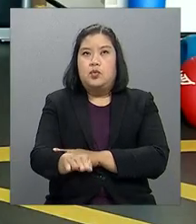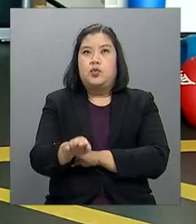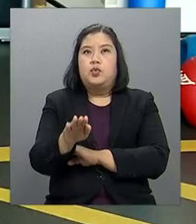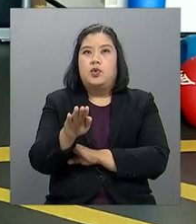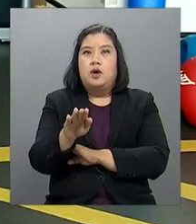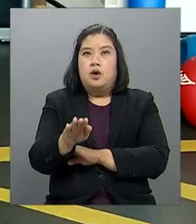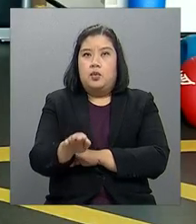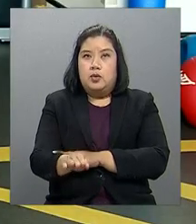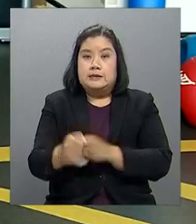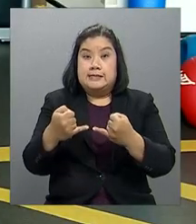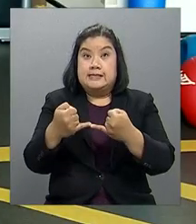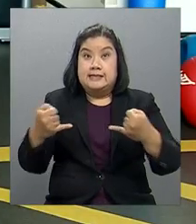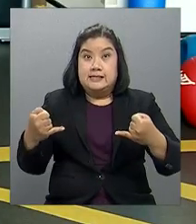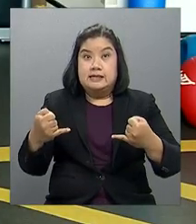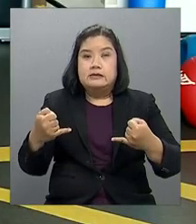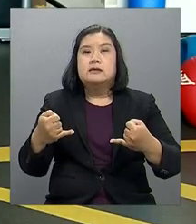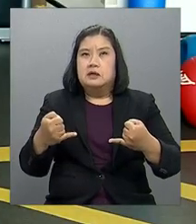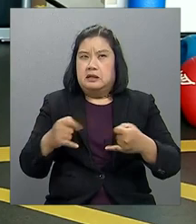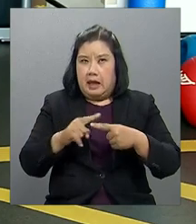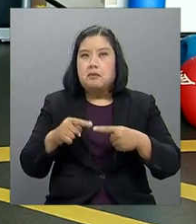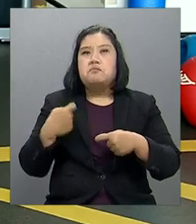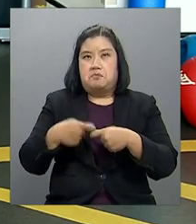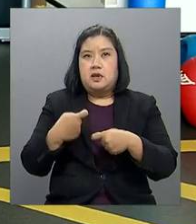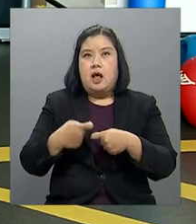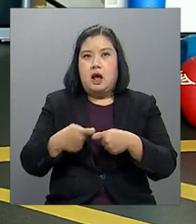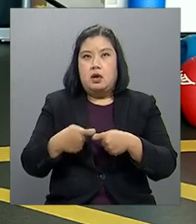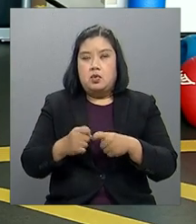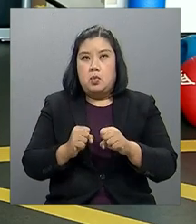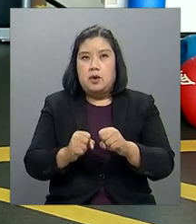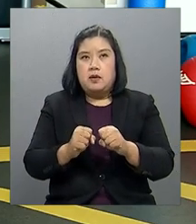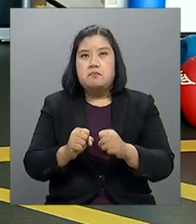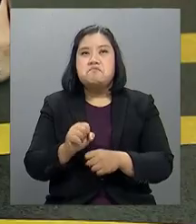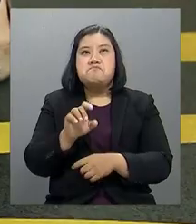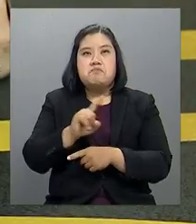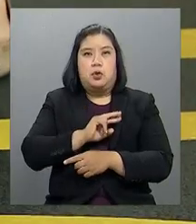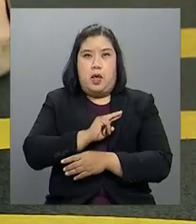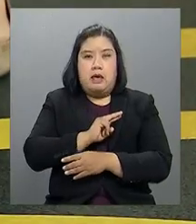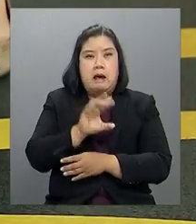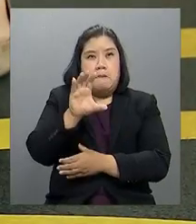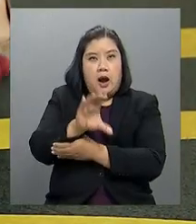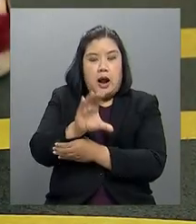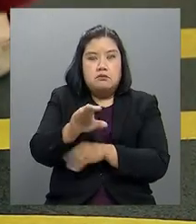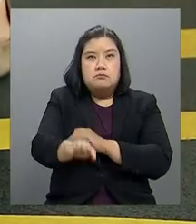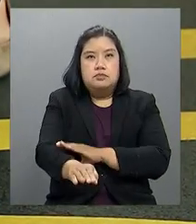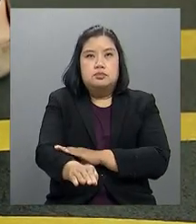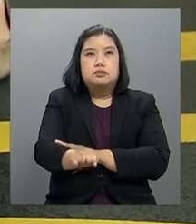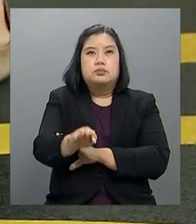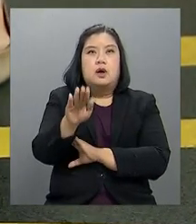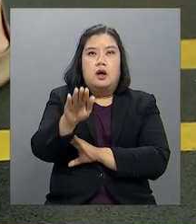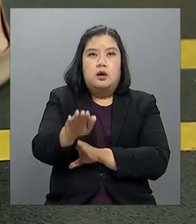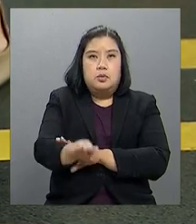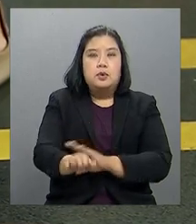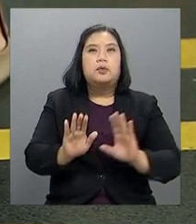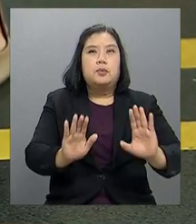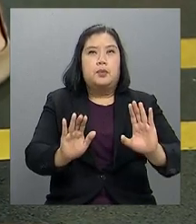การทำงานที่มันค่อนข้างยาก ค่ะ นะคะต้องคอนโทรลดีๆนิดหนึ่งลงช้าๆรู้สึกไหมว่ามันจะเมื่อยกว่า